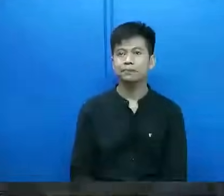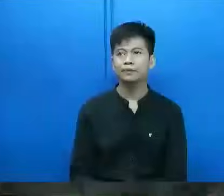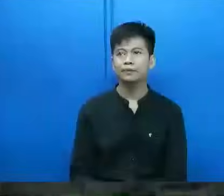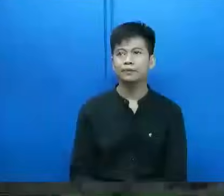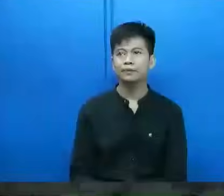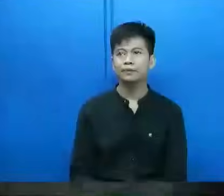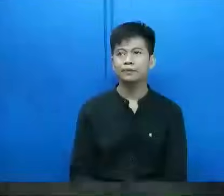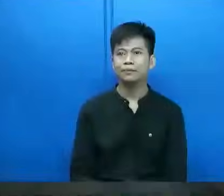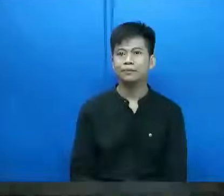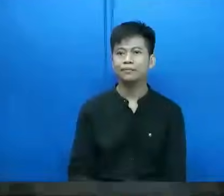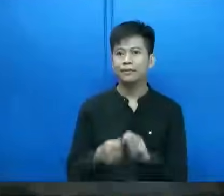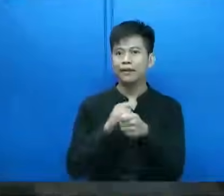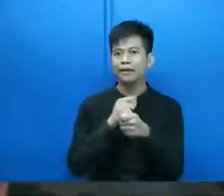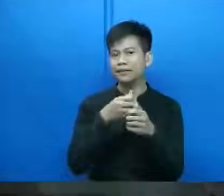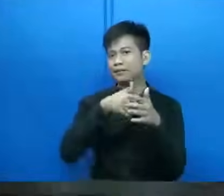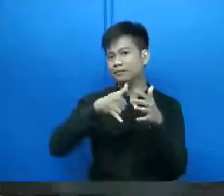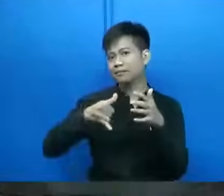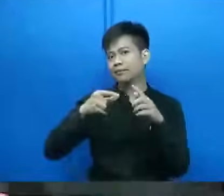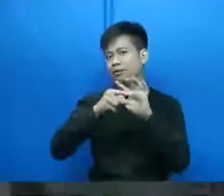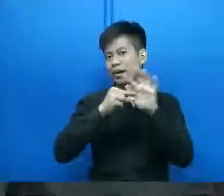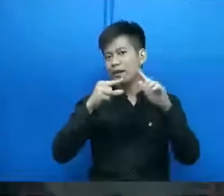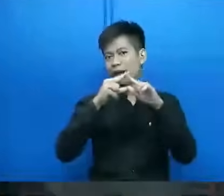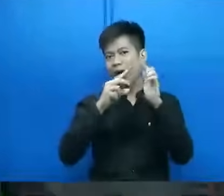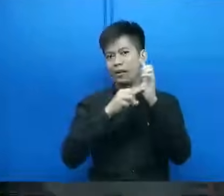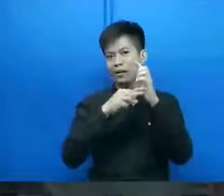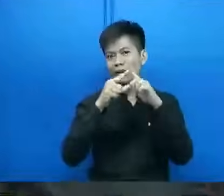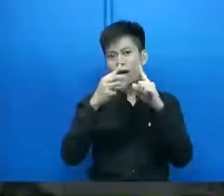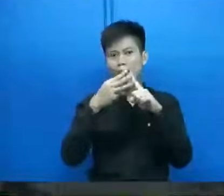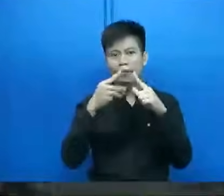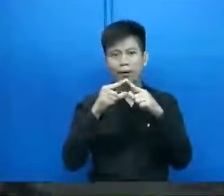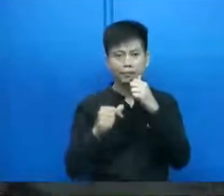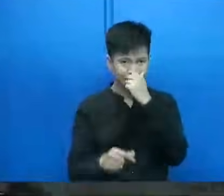billahi minasyaitonir rajim.